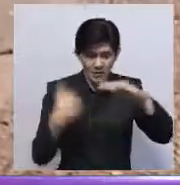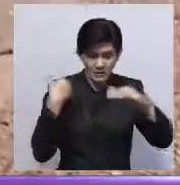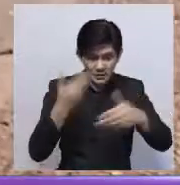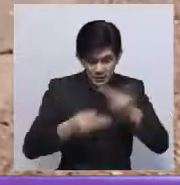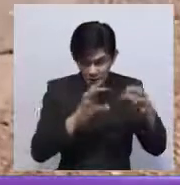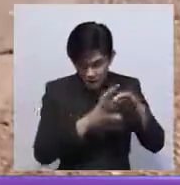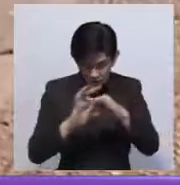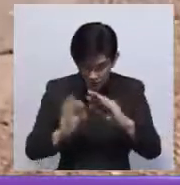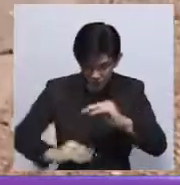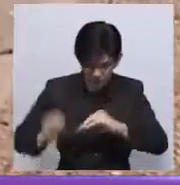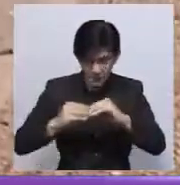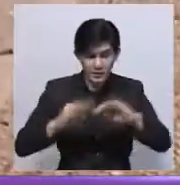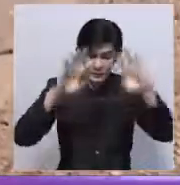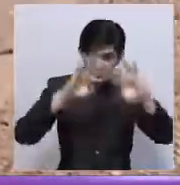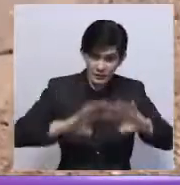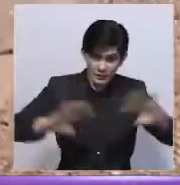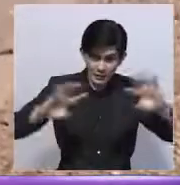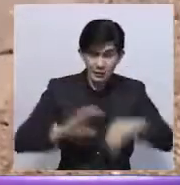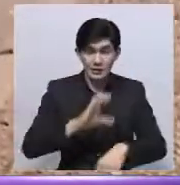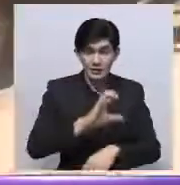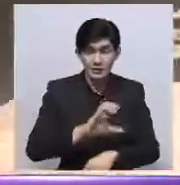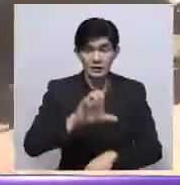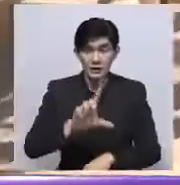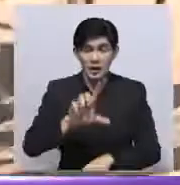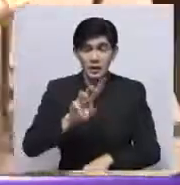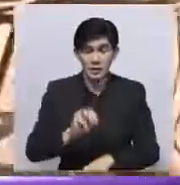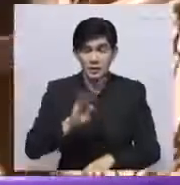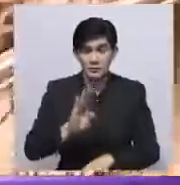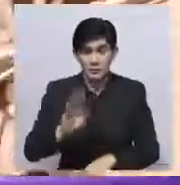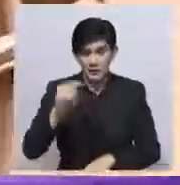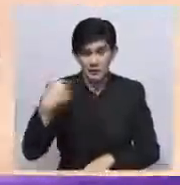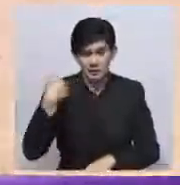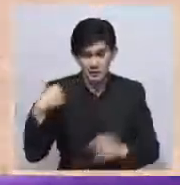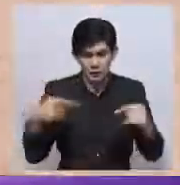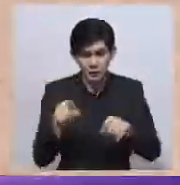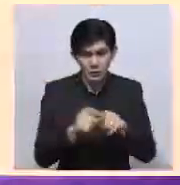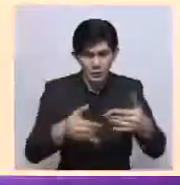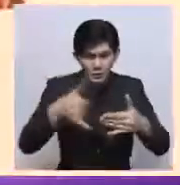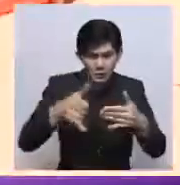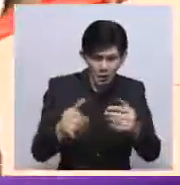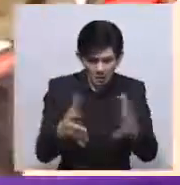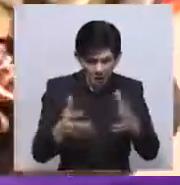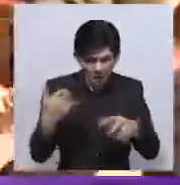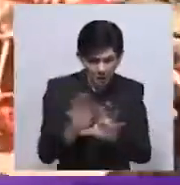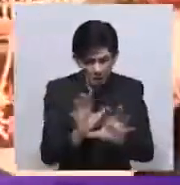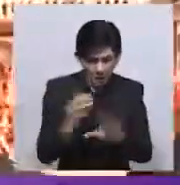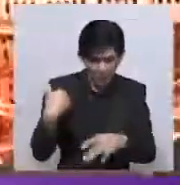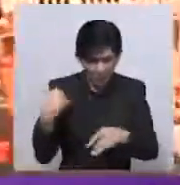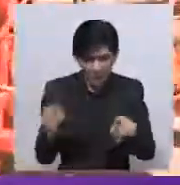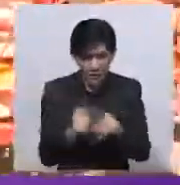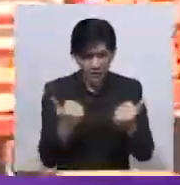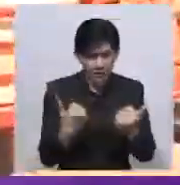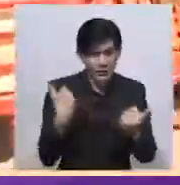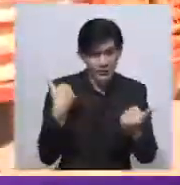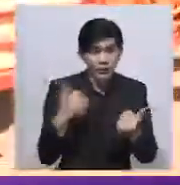มขึ้นทั้งในระดับอาเซียนและ CLMVT เพื่อลดความแออัดที่บริเวณจุดผ่านแดนถาวรใต้คลองลึกที่สำคัญ